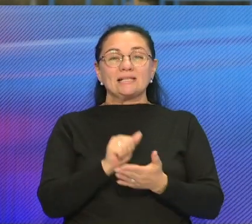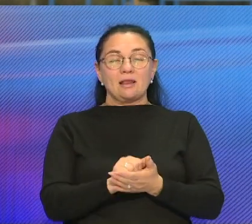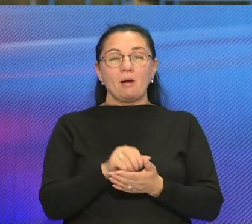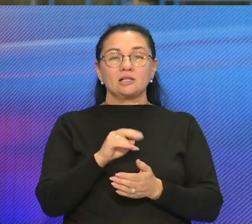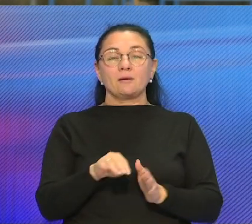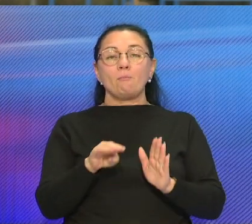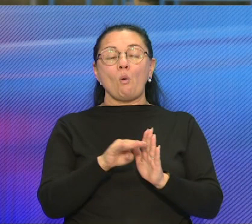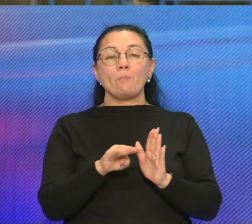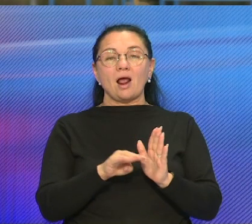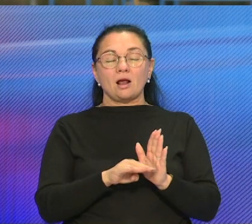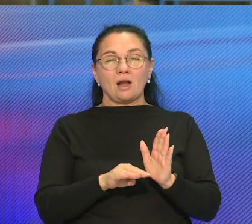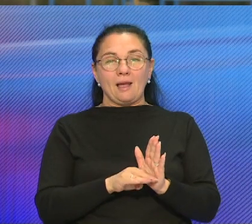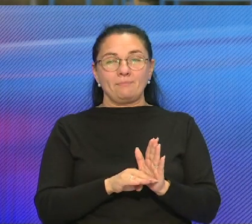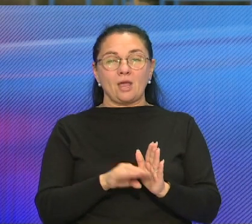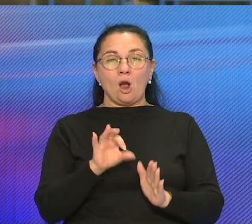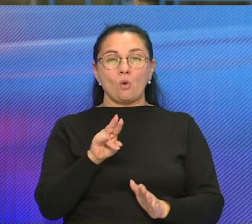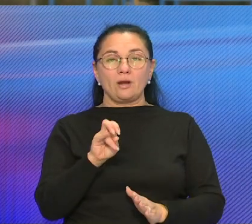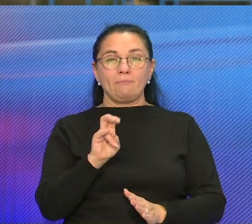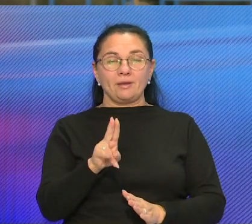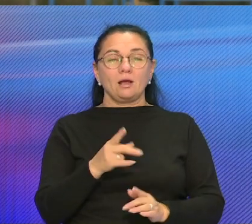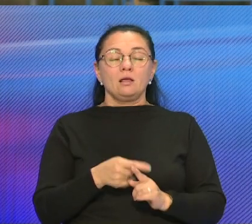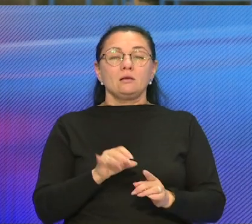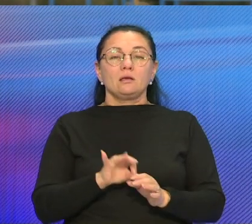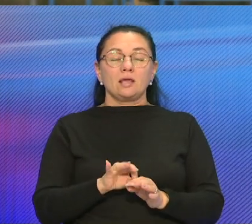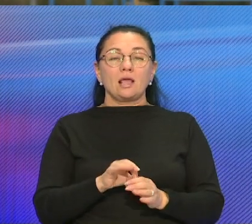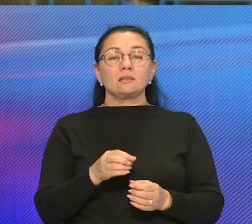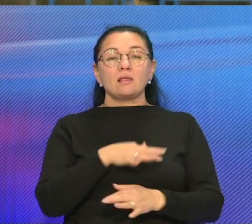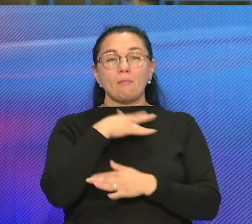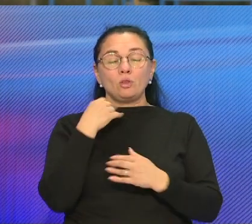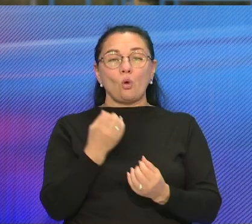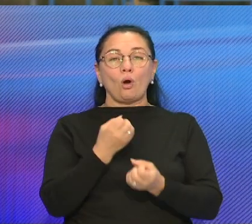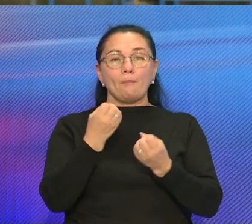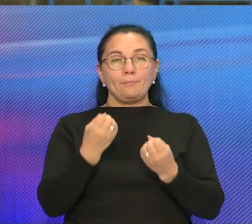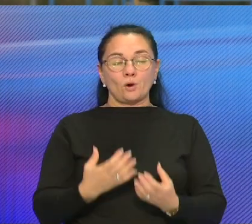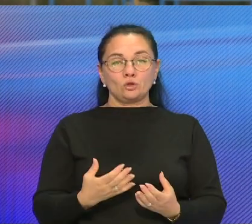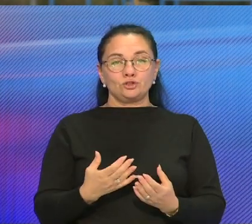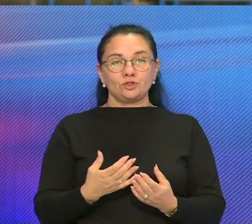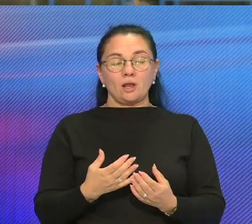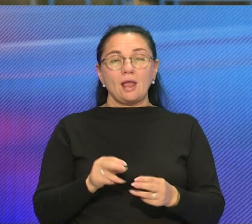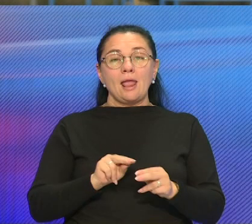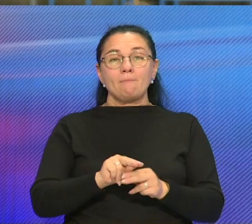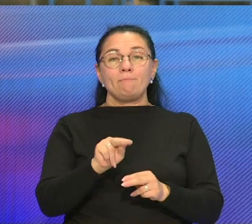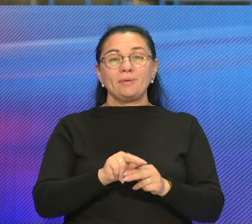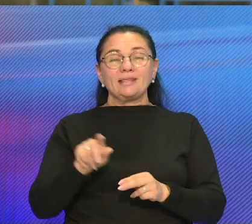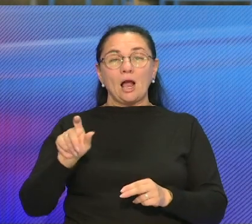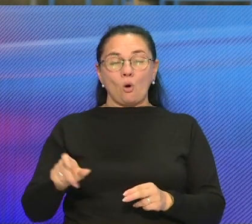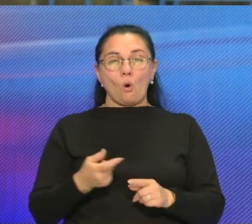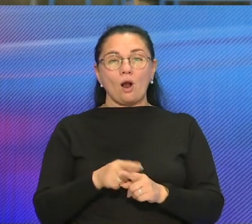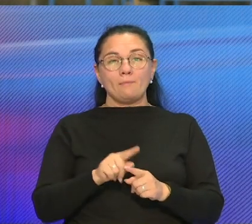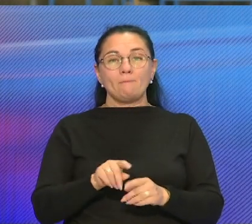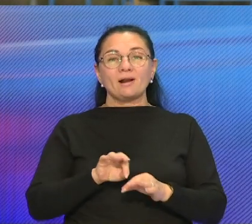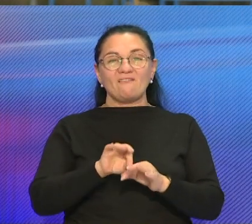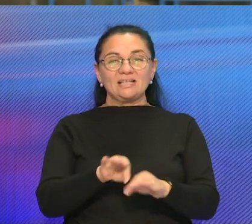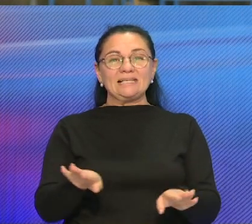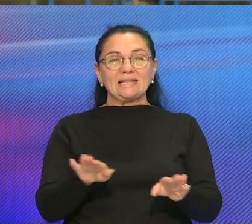Special Olympics. Ну и, в принципе, намного проще педагогам провести соответствующие тренировки.